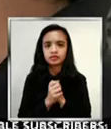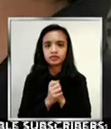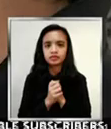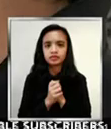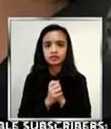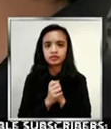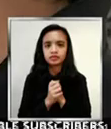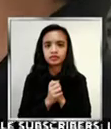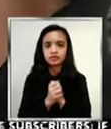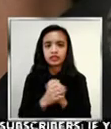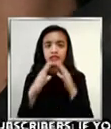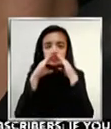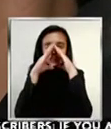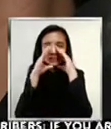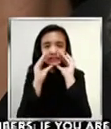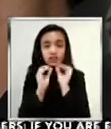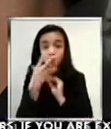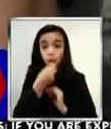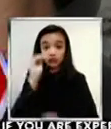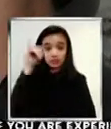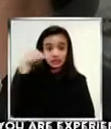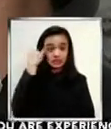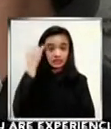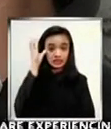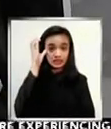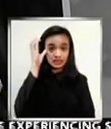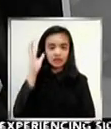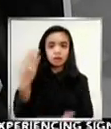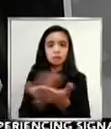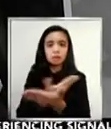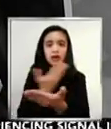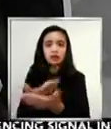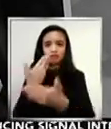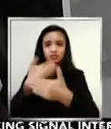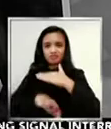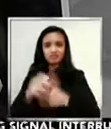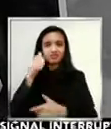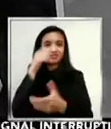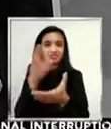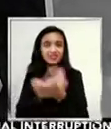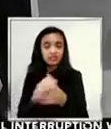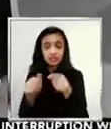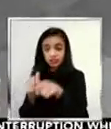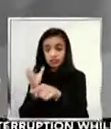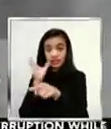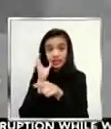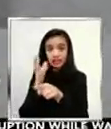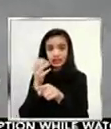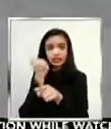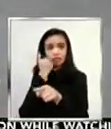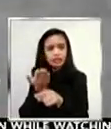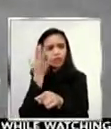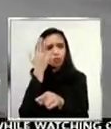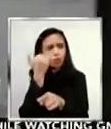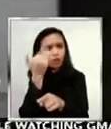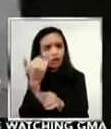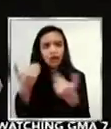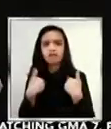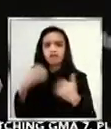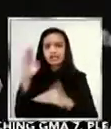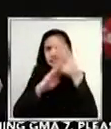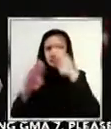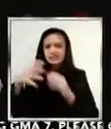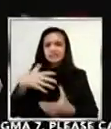Christian Bulataw, ang bagong panganak na asawa. Namatay si Catherine matapos magkaroon ng komplikasyon sa panganganak noong Biyernes. Ang